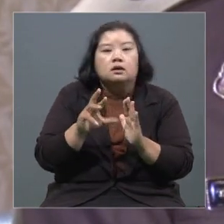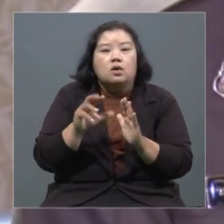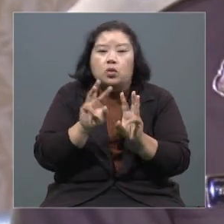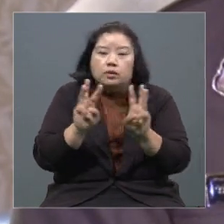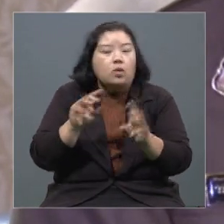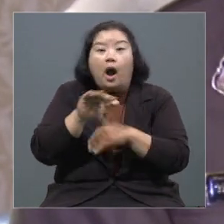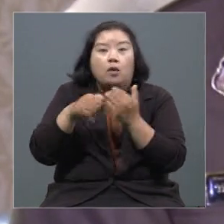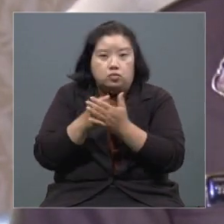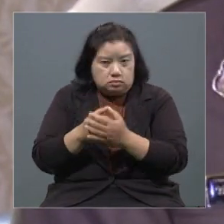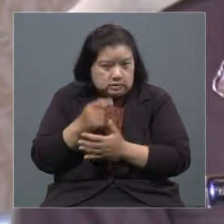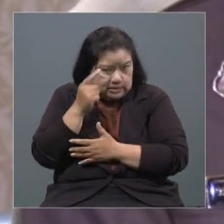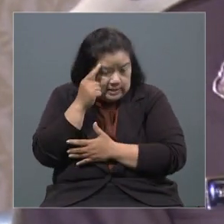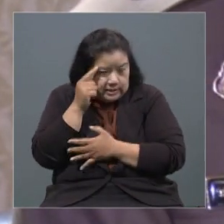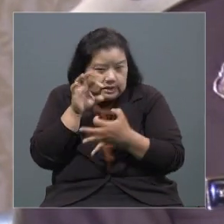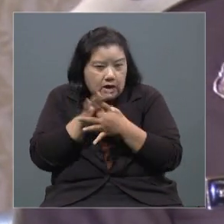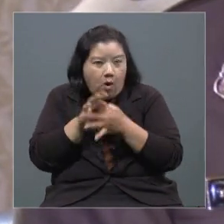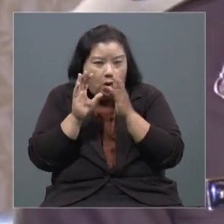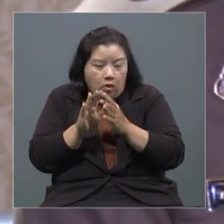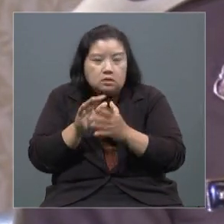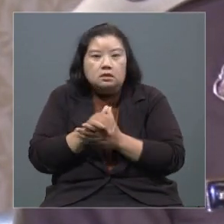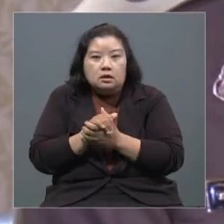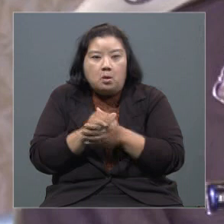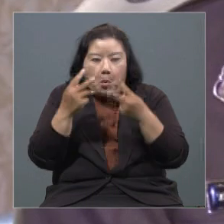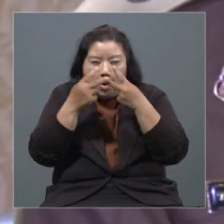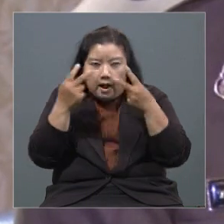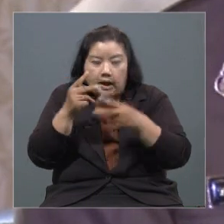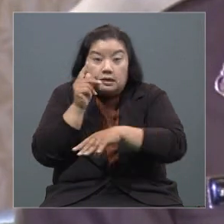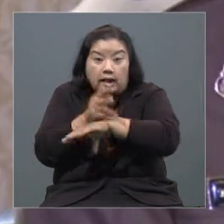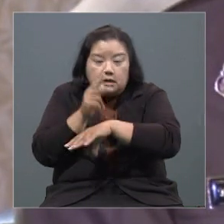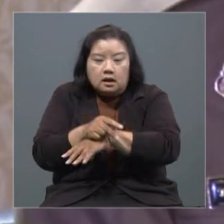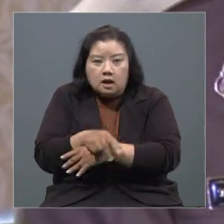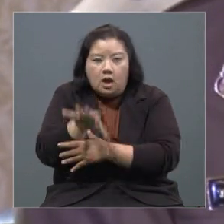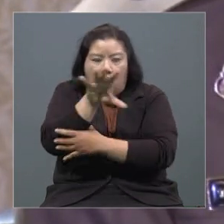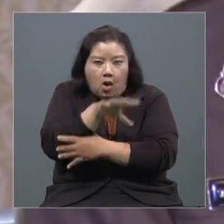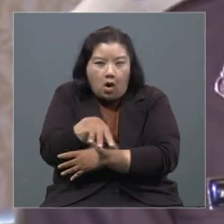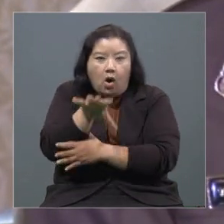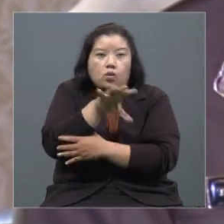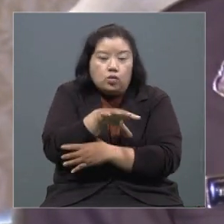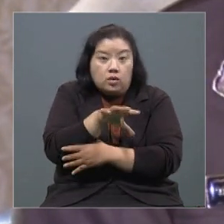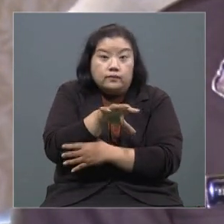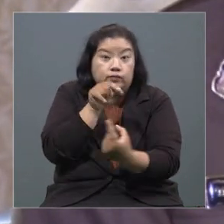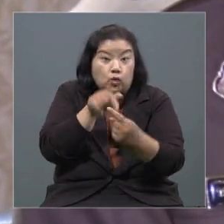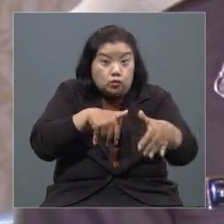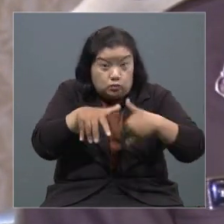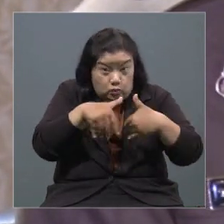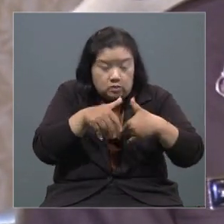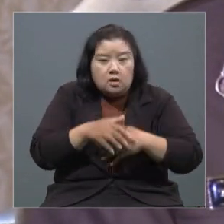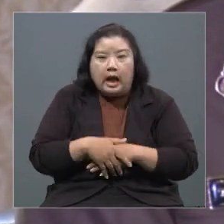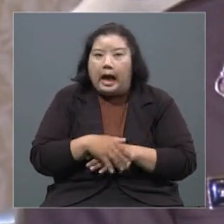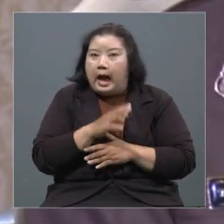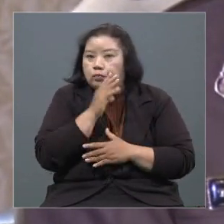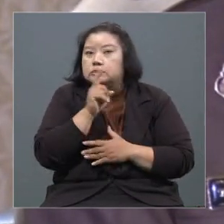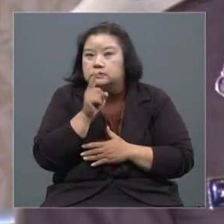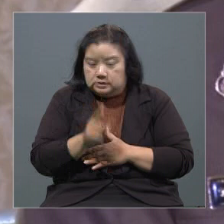ช่องทางนึงที่มิจฉาชีพใช้เป็นช่องทางในการหลอกลวงพี่น้องประชาชนนะครับว่าหากพบว่า